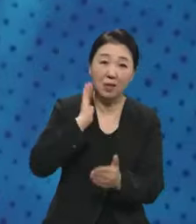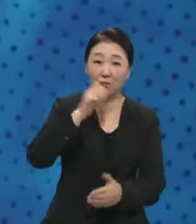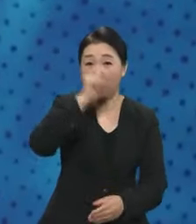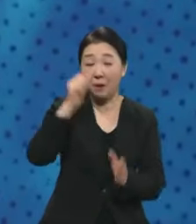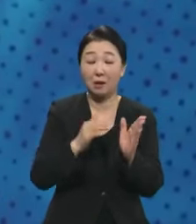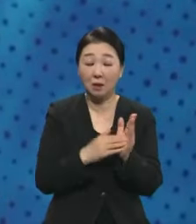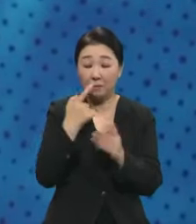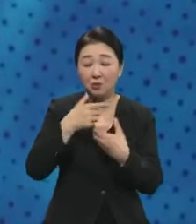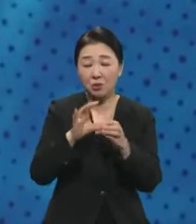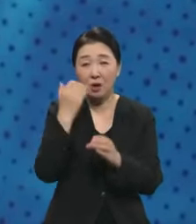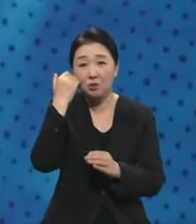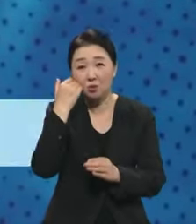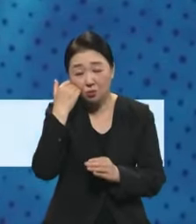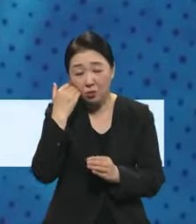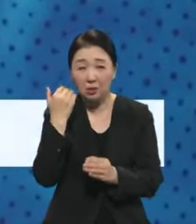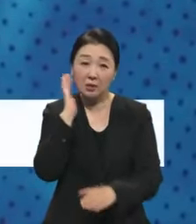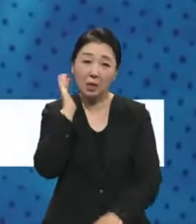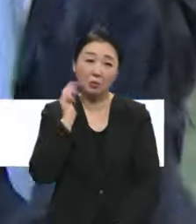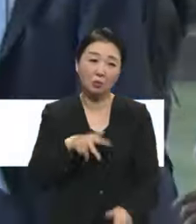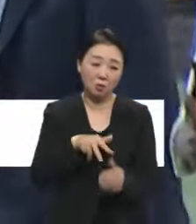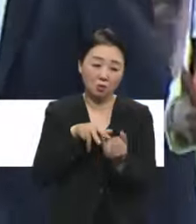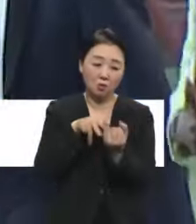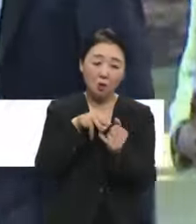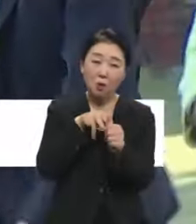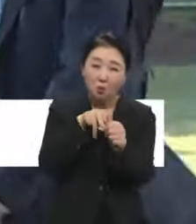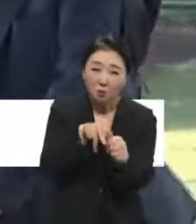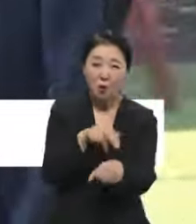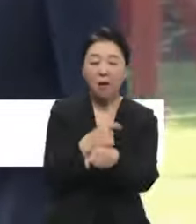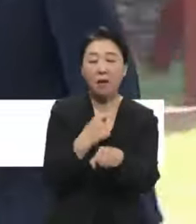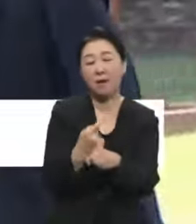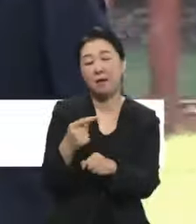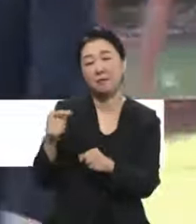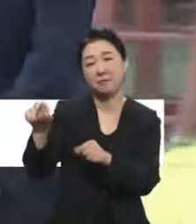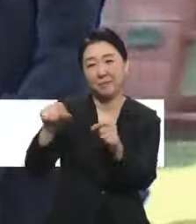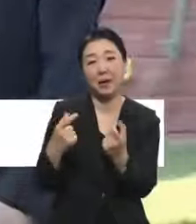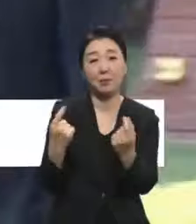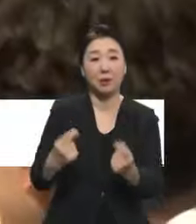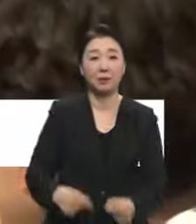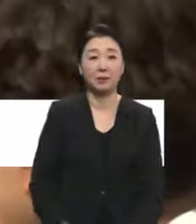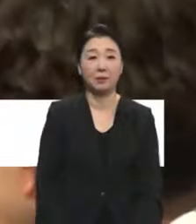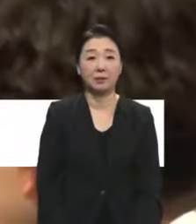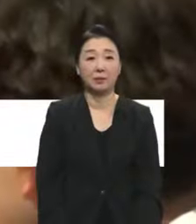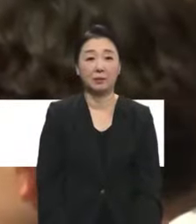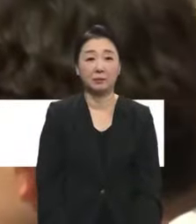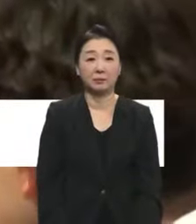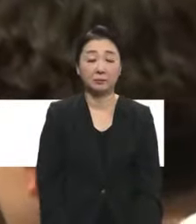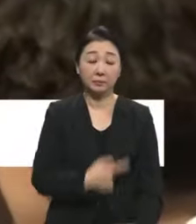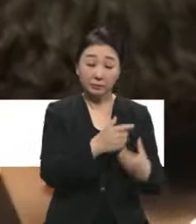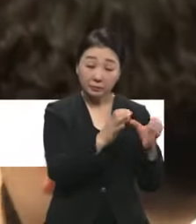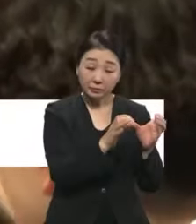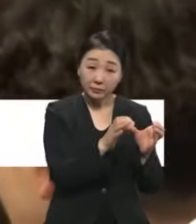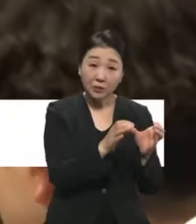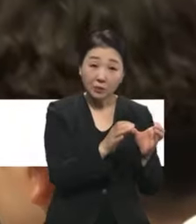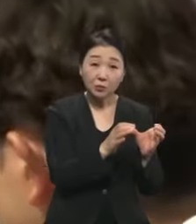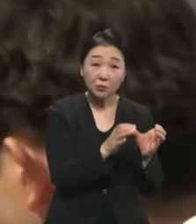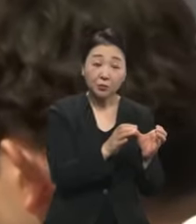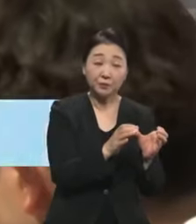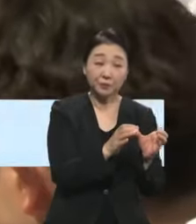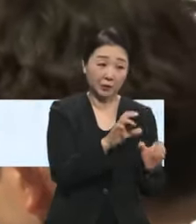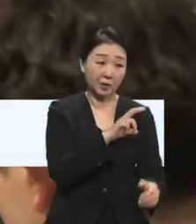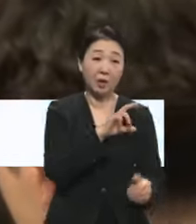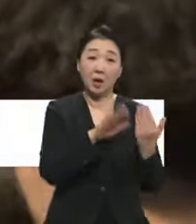지금 누구를 대선 후보로 내세우든 똑같은 사람에 불과하다고 주장하기도 했습니다. 공화당 소속인 마이크 존슨